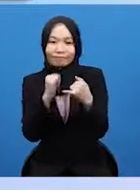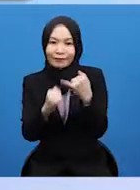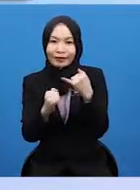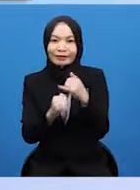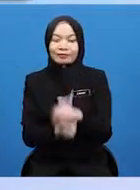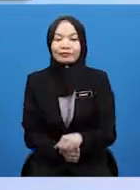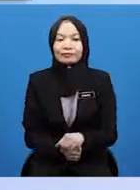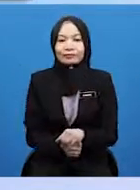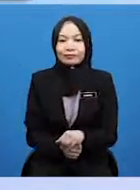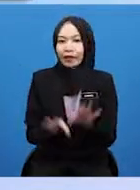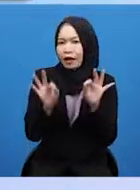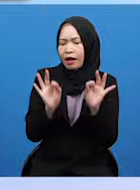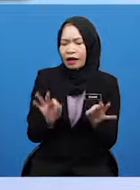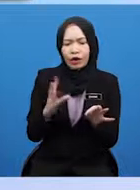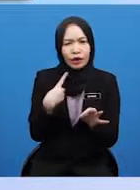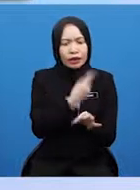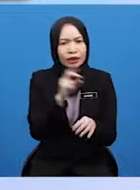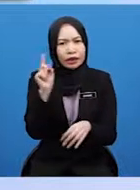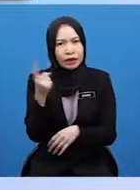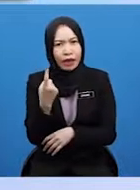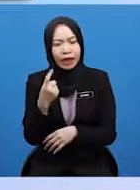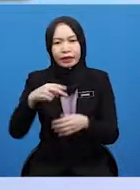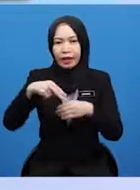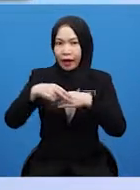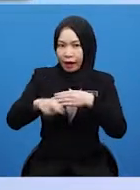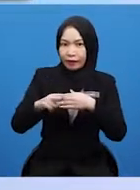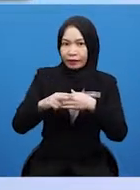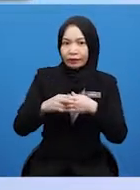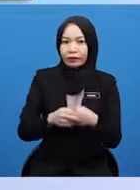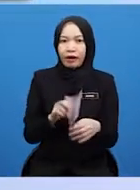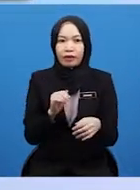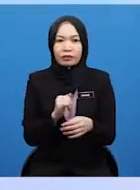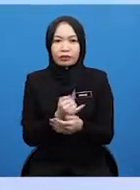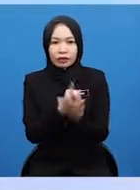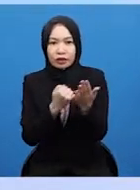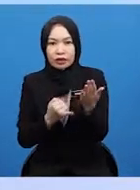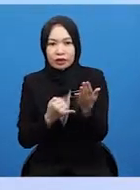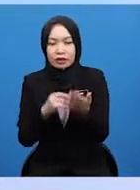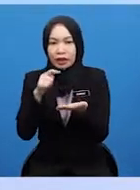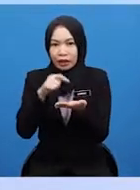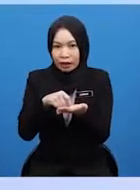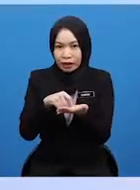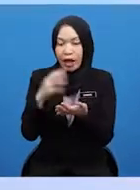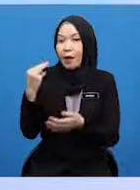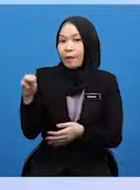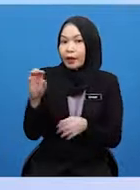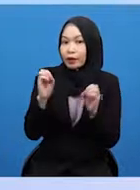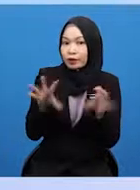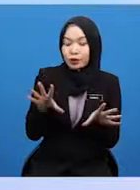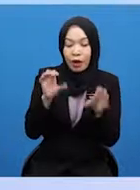komprehensif ini kepada syarikat pencetak, mereka sudah boleh membayangkan kehendak klien. Pada peringkat